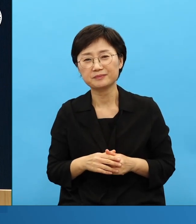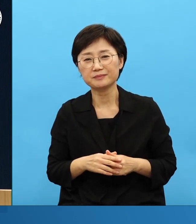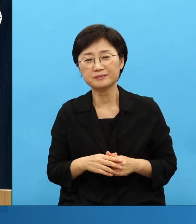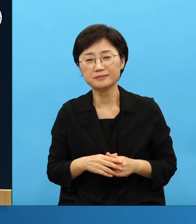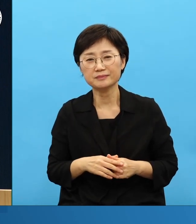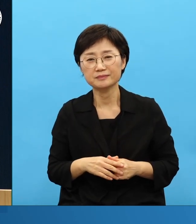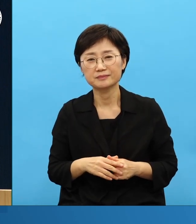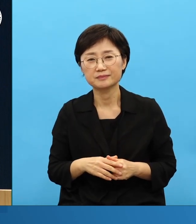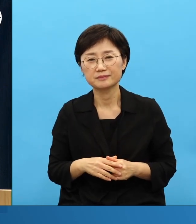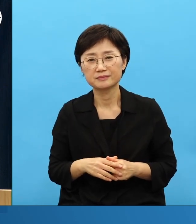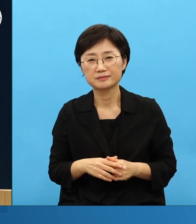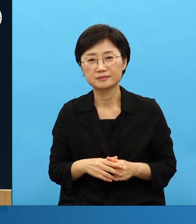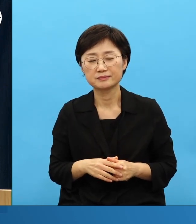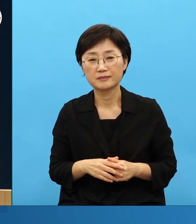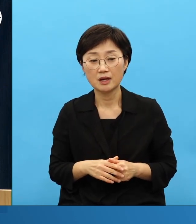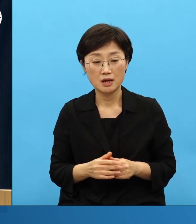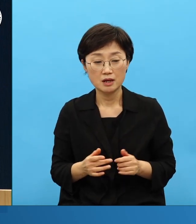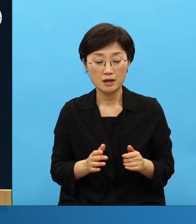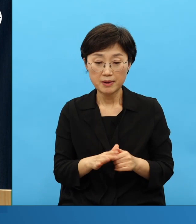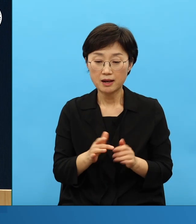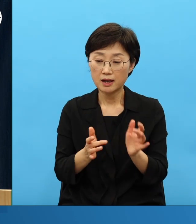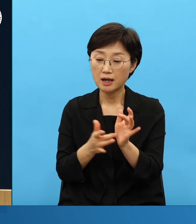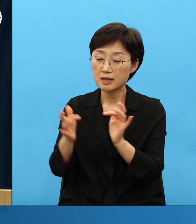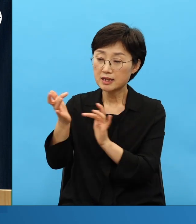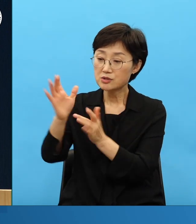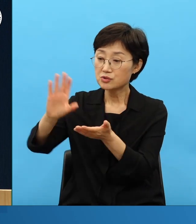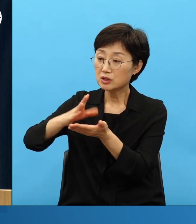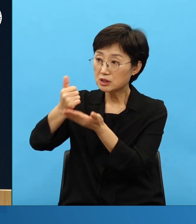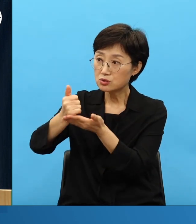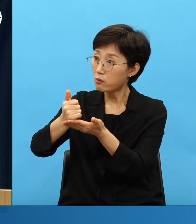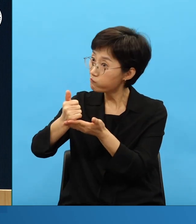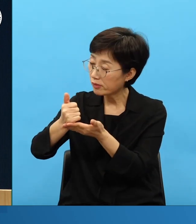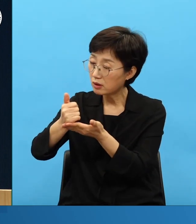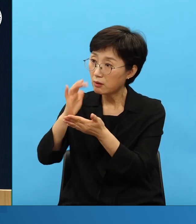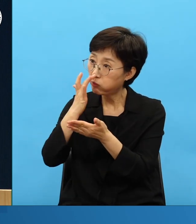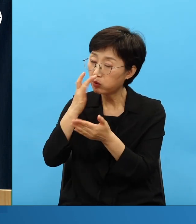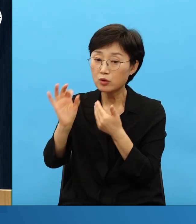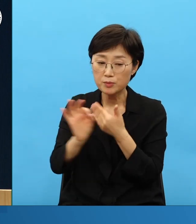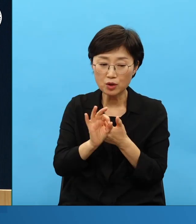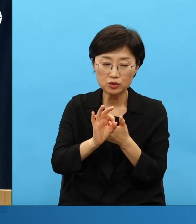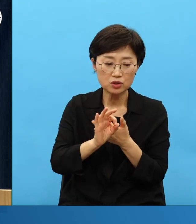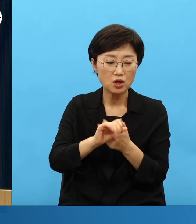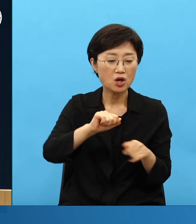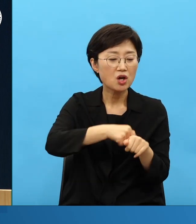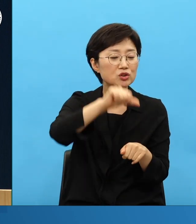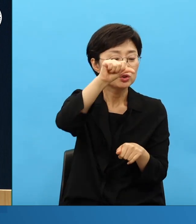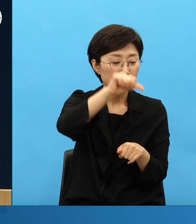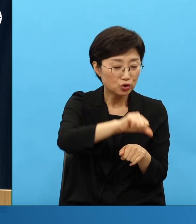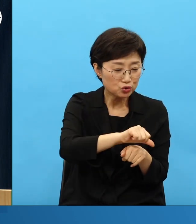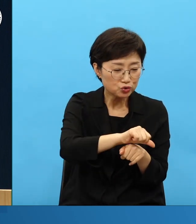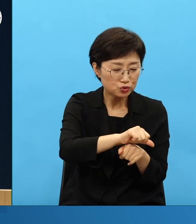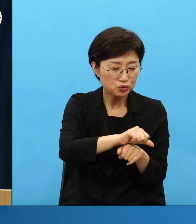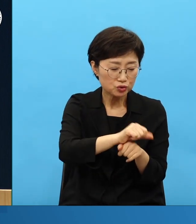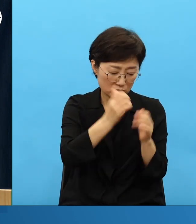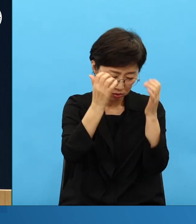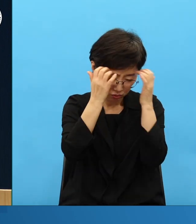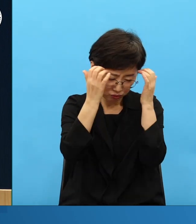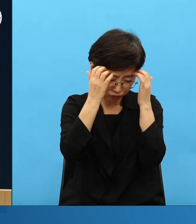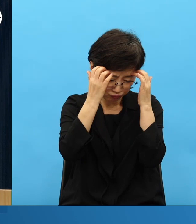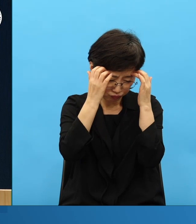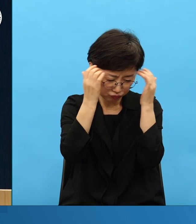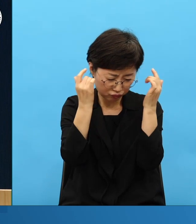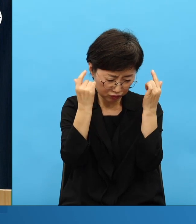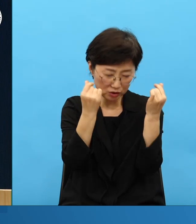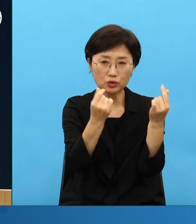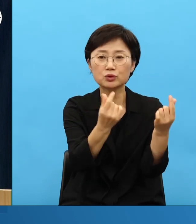remains to be fulfilled. 저주 안 없어집니다. Disasters, they cannot disappear. 그래서 인간에게 가장 필요한 단어가